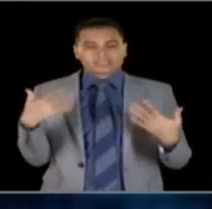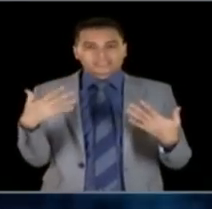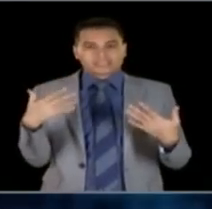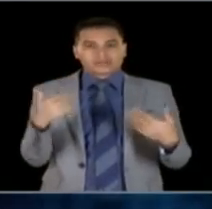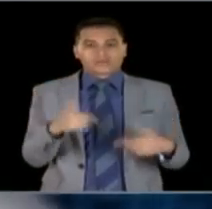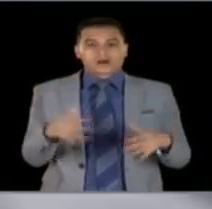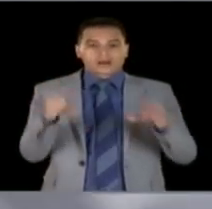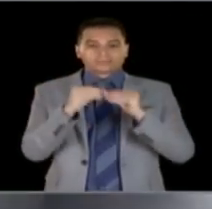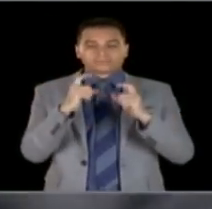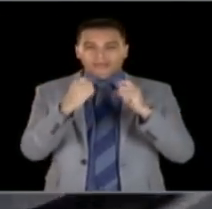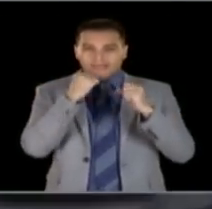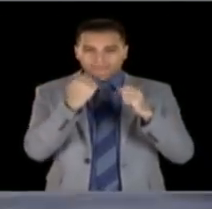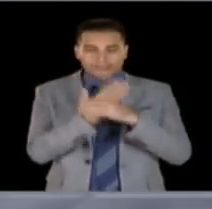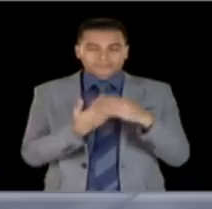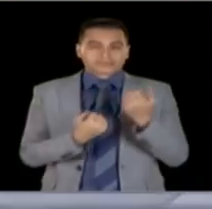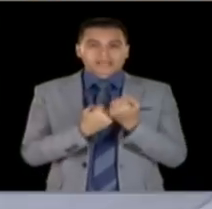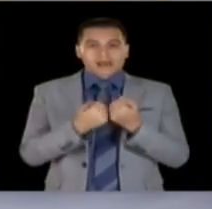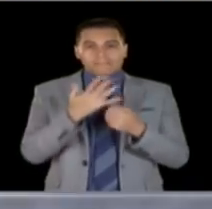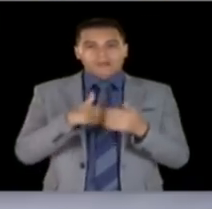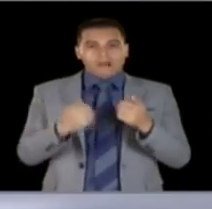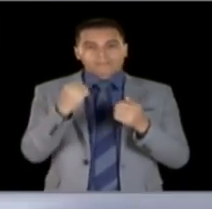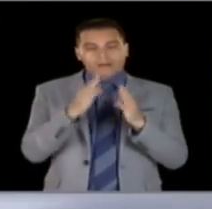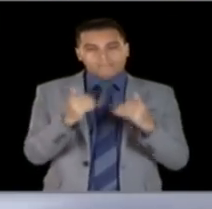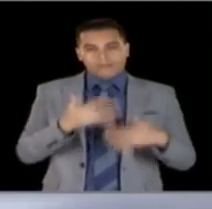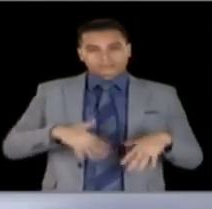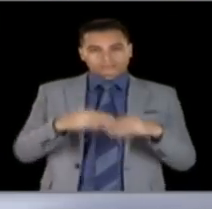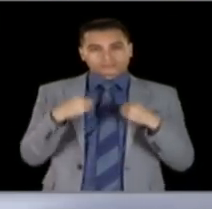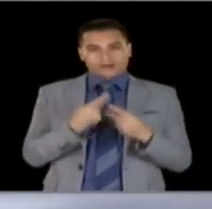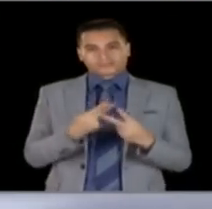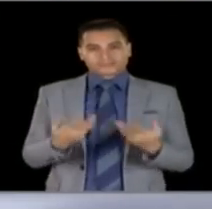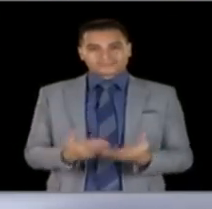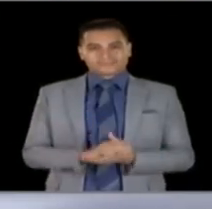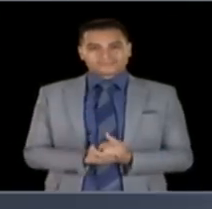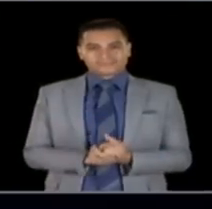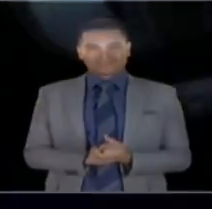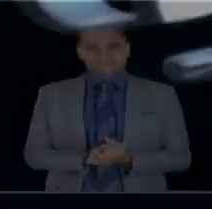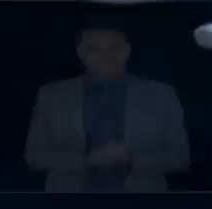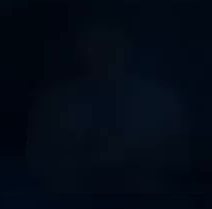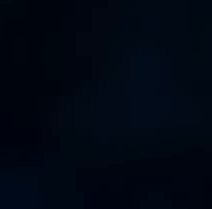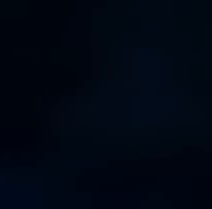82500 جنيه في خزنة البنك الأهلي لرعاية أبطال مصر الرياضيين.